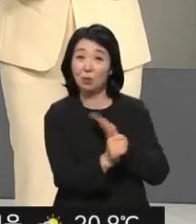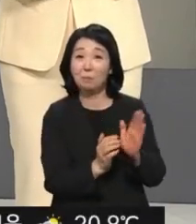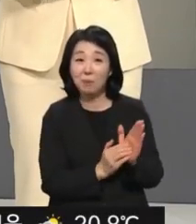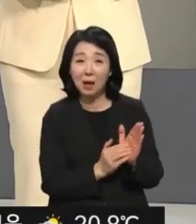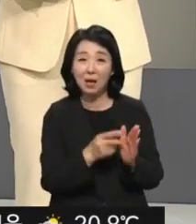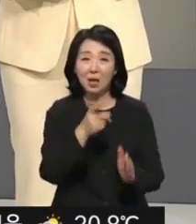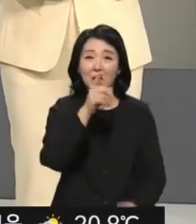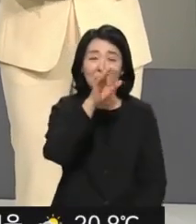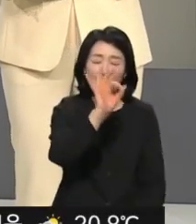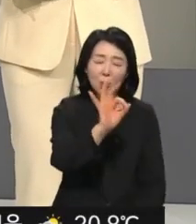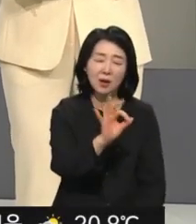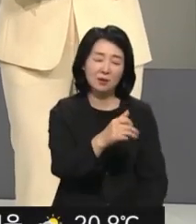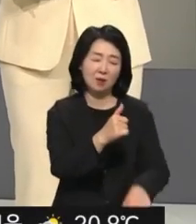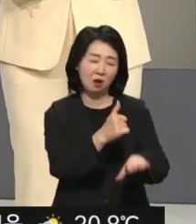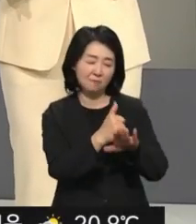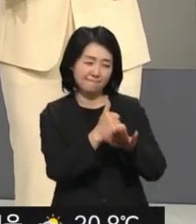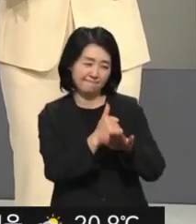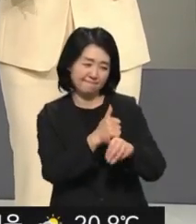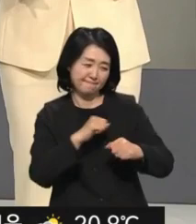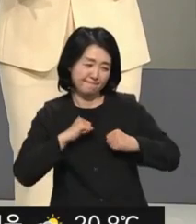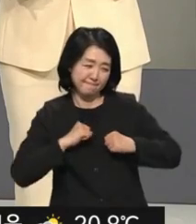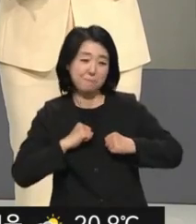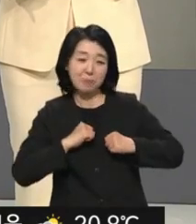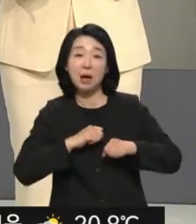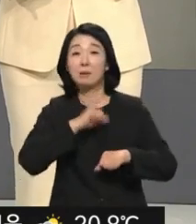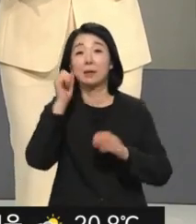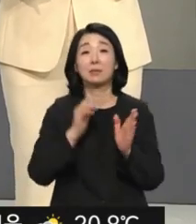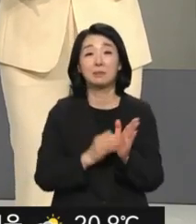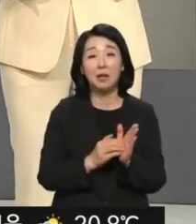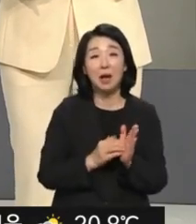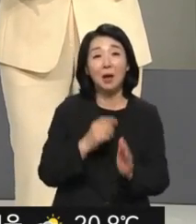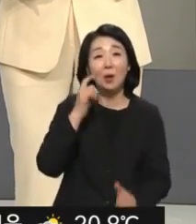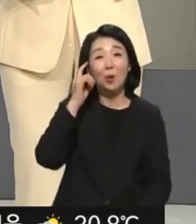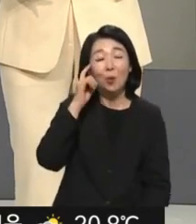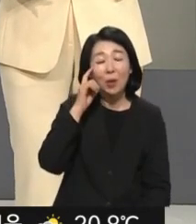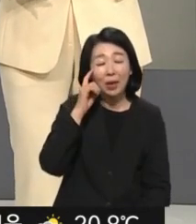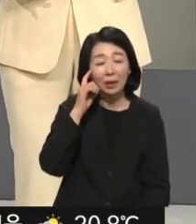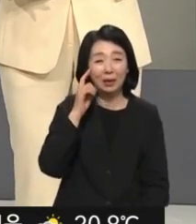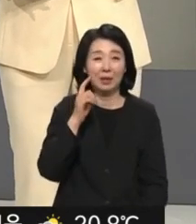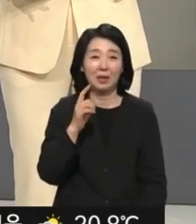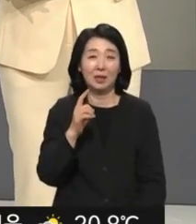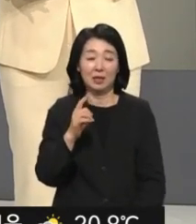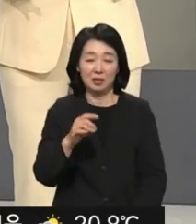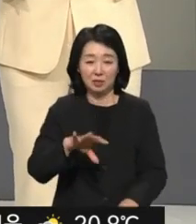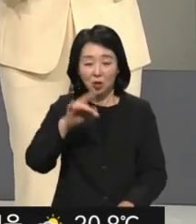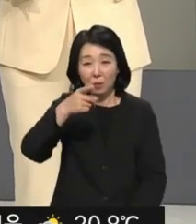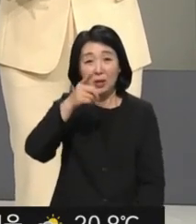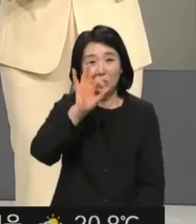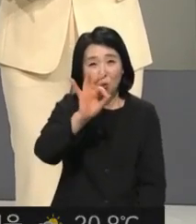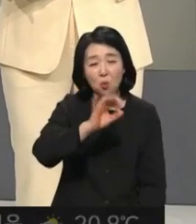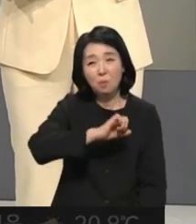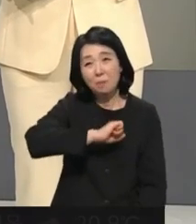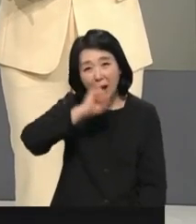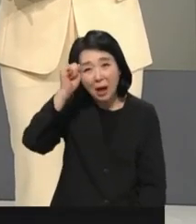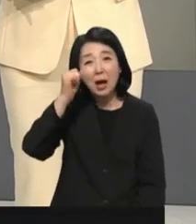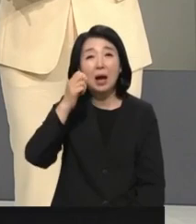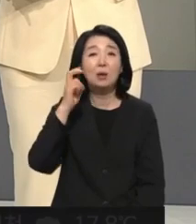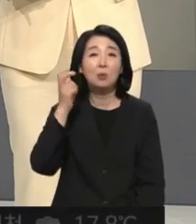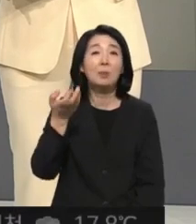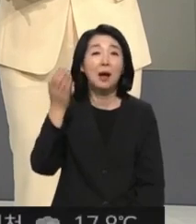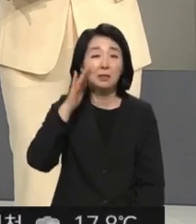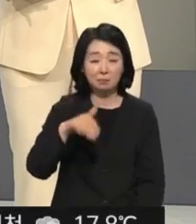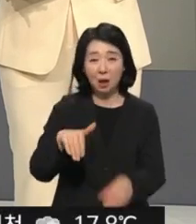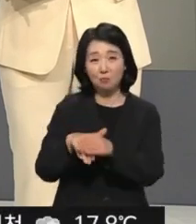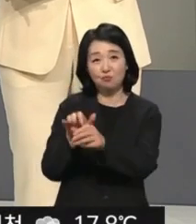끝에 당선됐습니다. 초반엔 무게파를 앞세운 송 후보가 대세라는 말이 나올 정도였지만요. 친문계 지지를 받는 홍영표